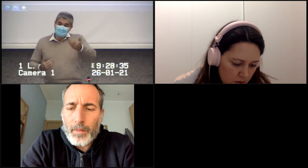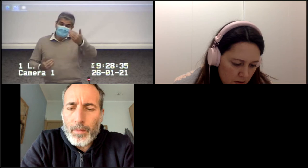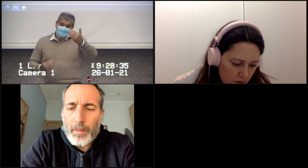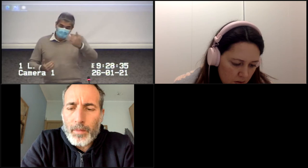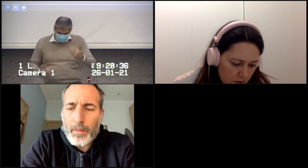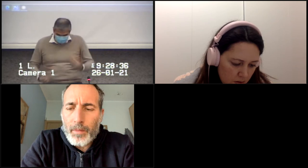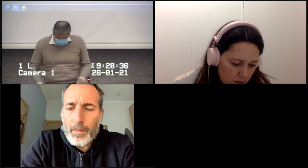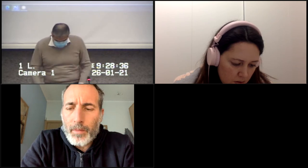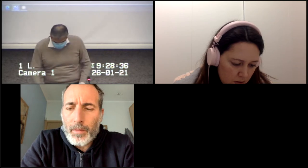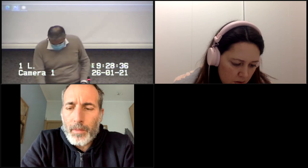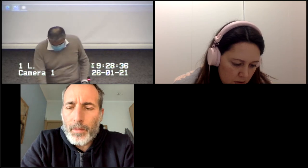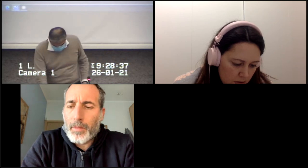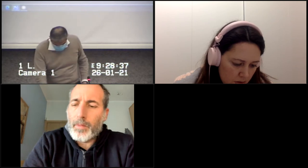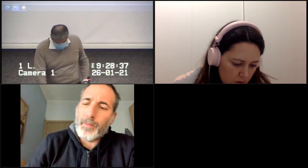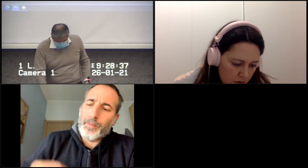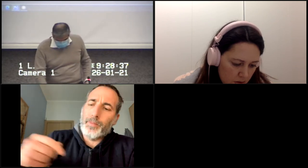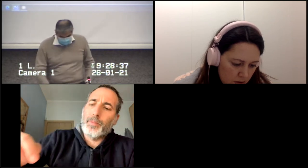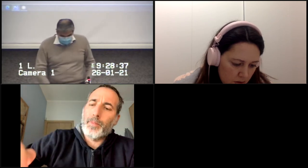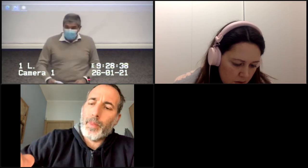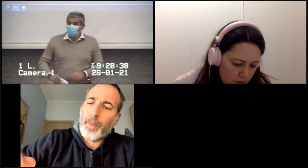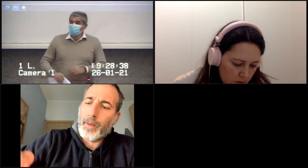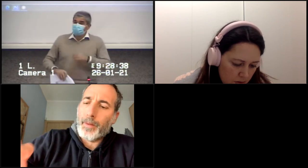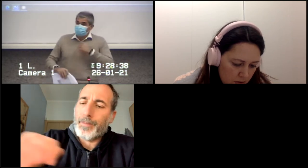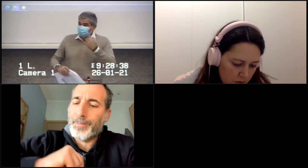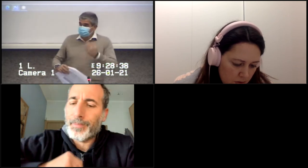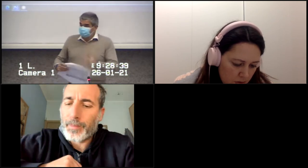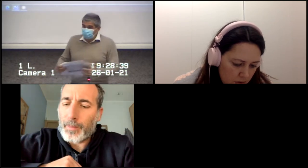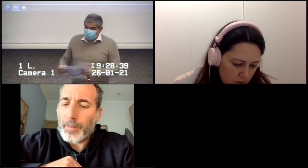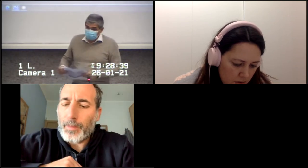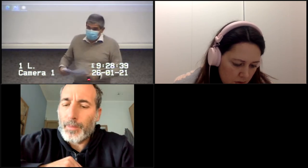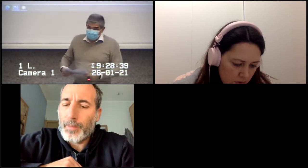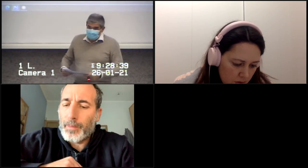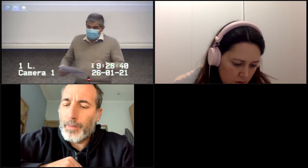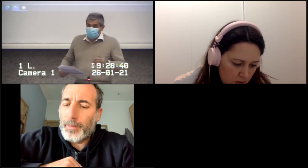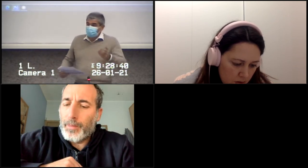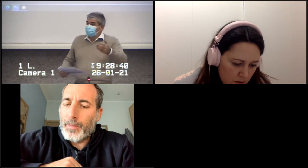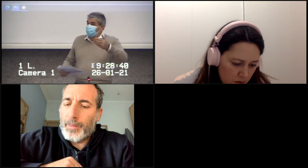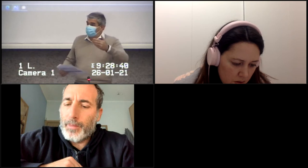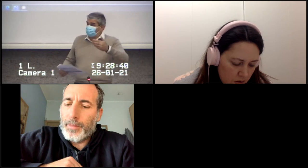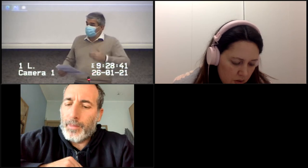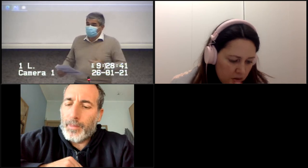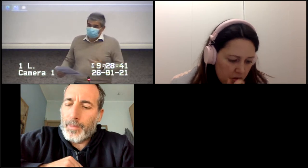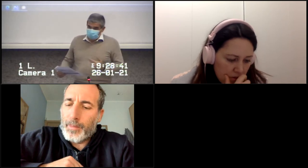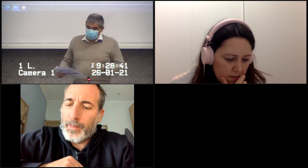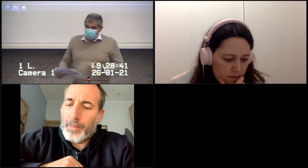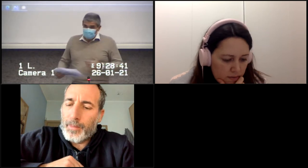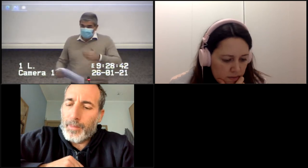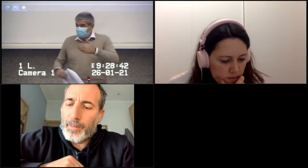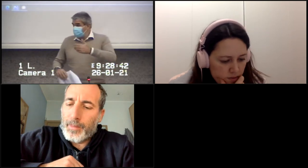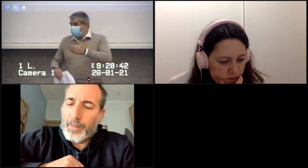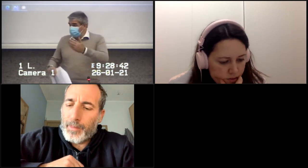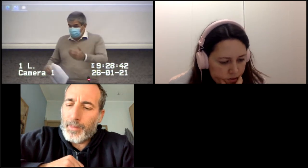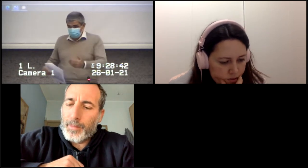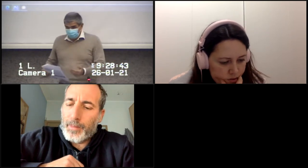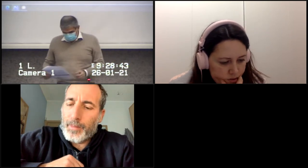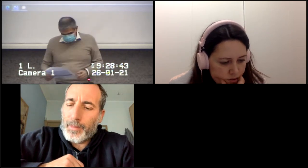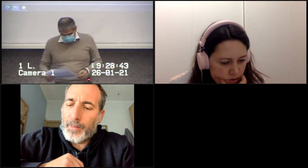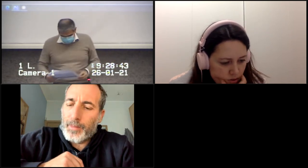di sconto, allegandosi alla delibera una tabella che ha delle percentuali